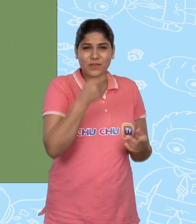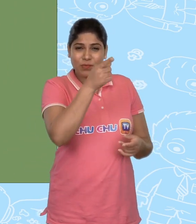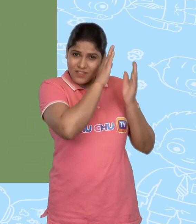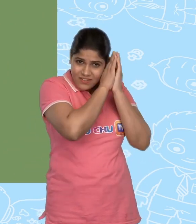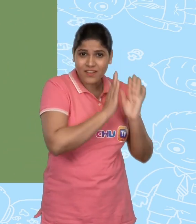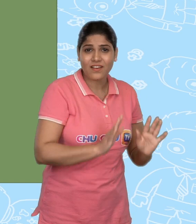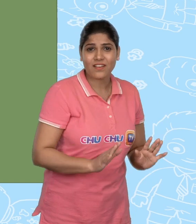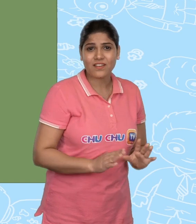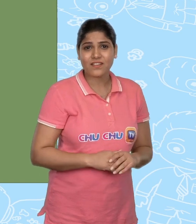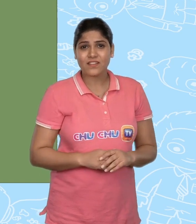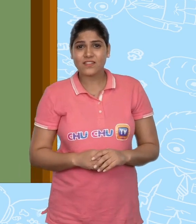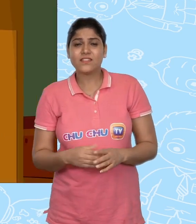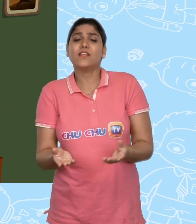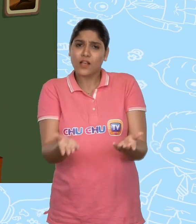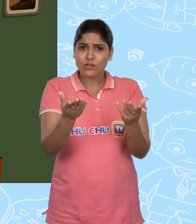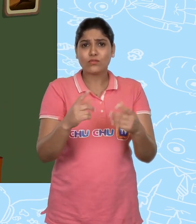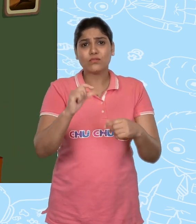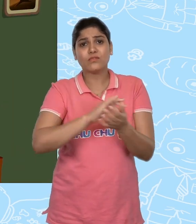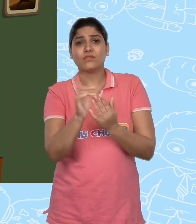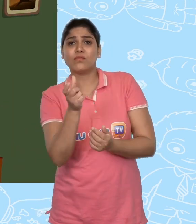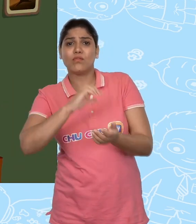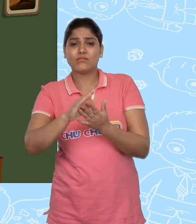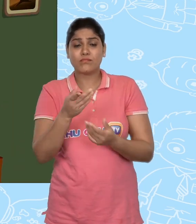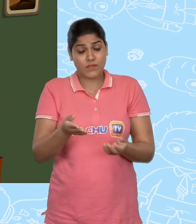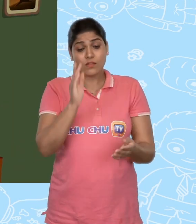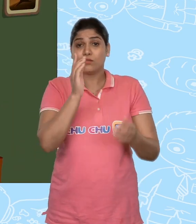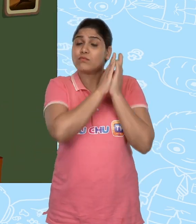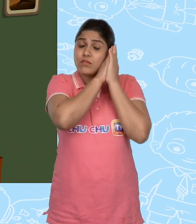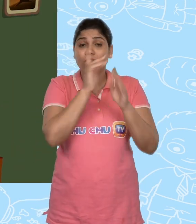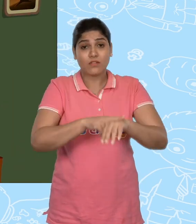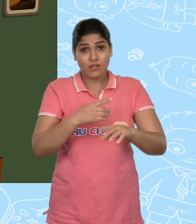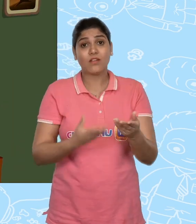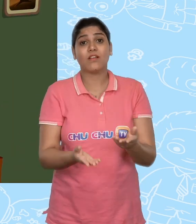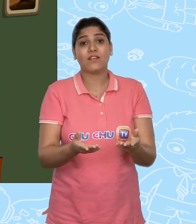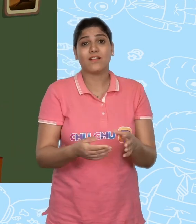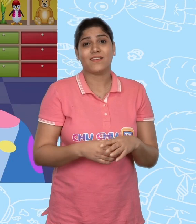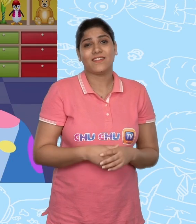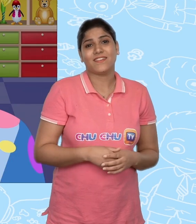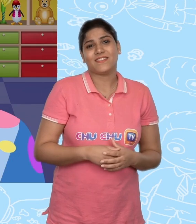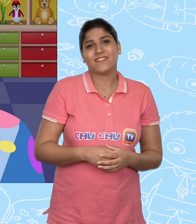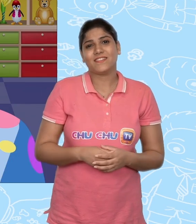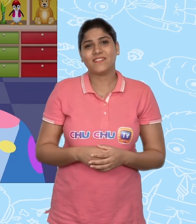लगता है तुम्हें नींद आ रही है। चलो चूचू, सोने का टाइम हो गया।